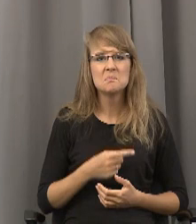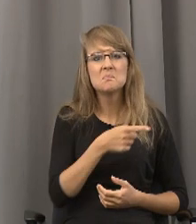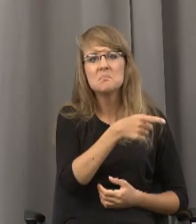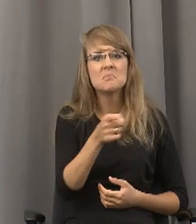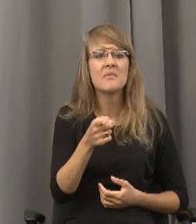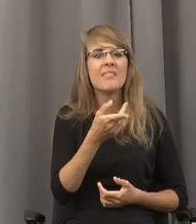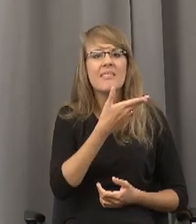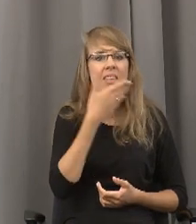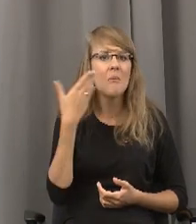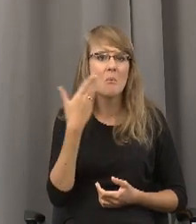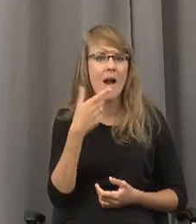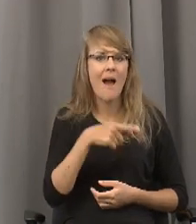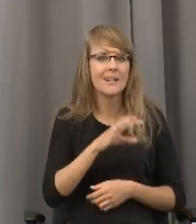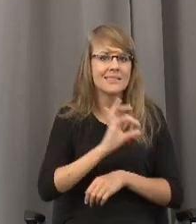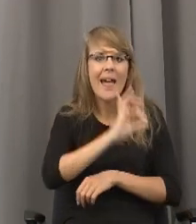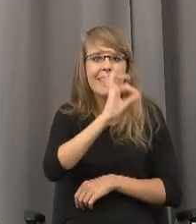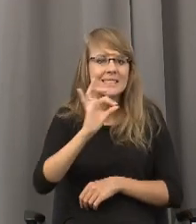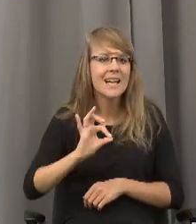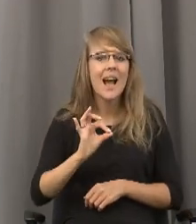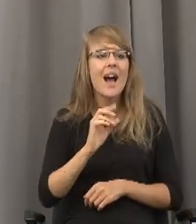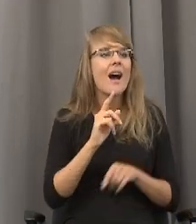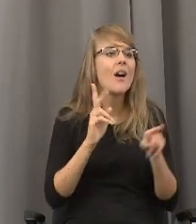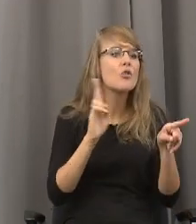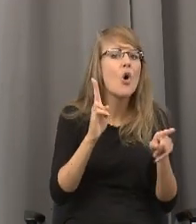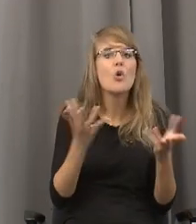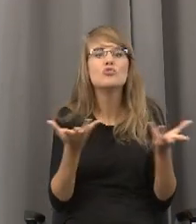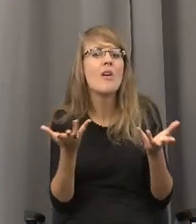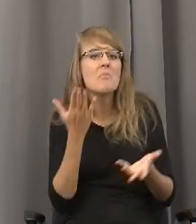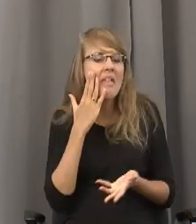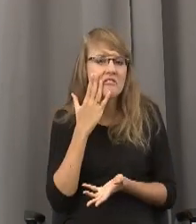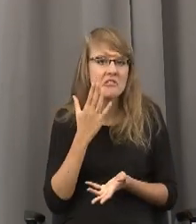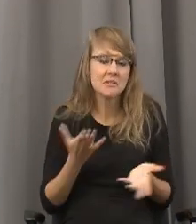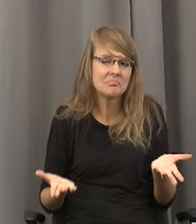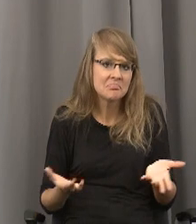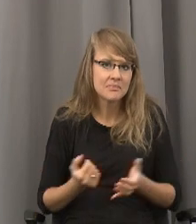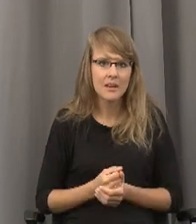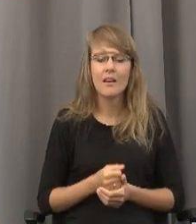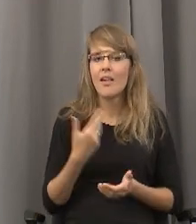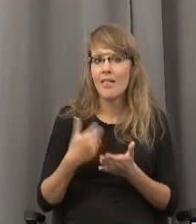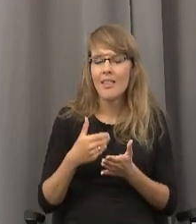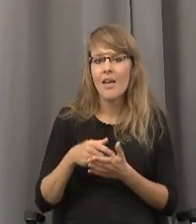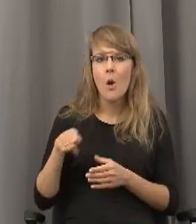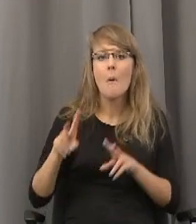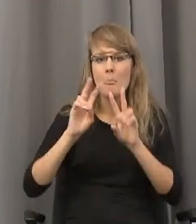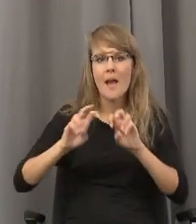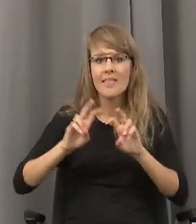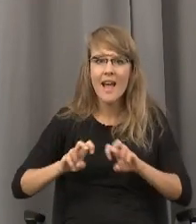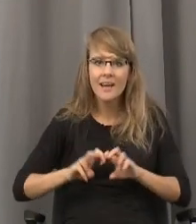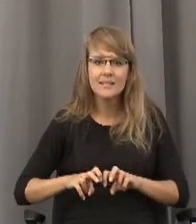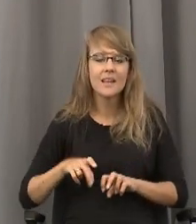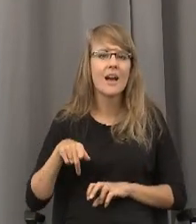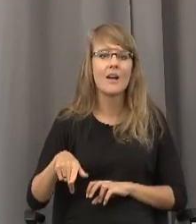statystyk, kto gdzie mieszka i stąd te badania, które są, były tak trochę w